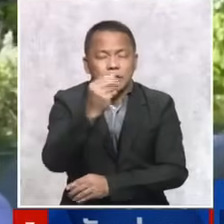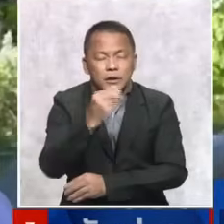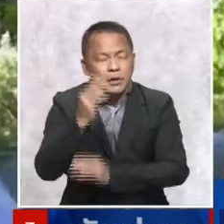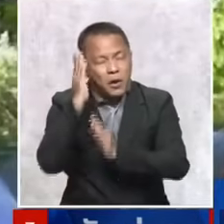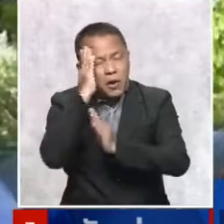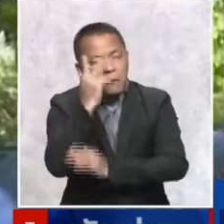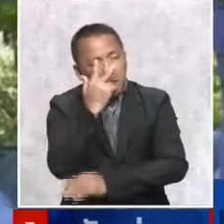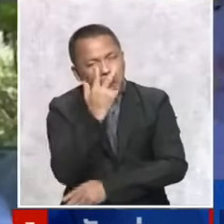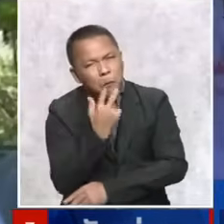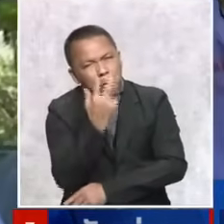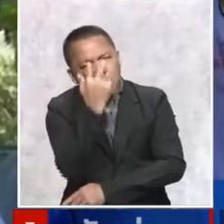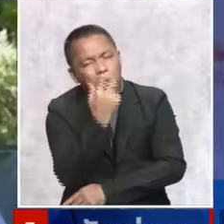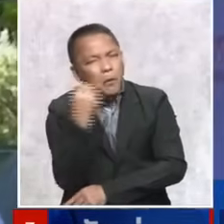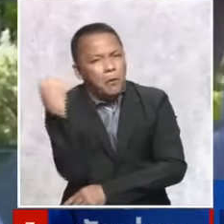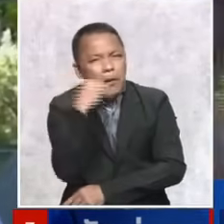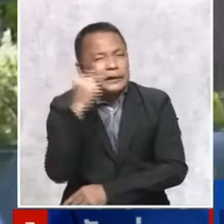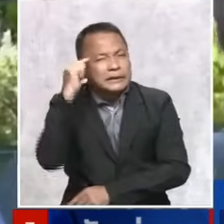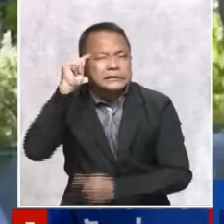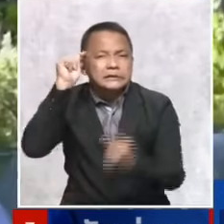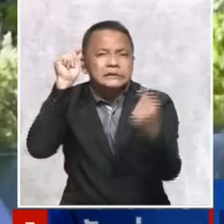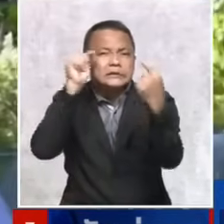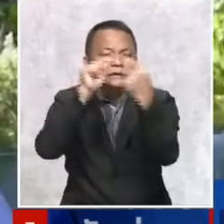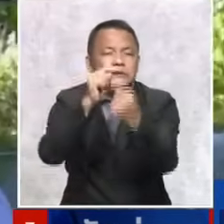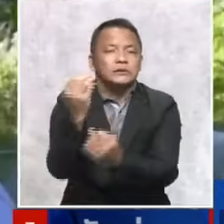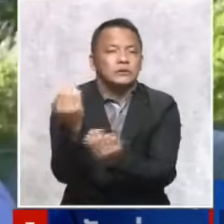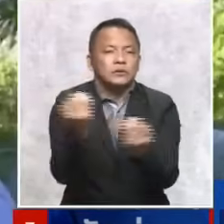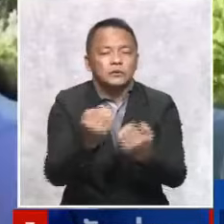อนน้ำตาไหลทุกคืนเพราะคิดถึงลูกค่ะ